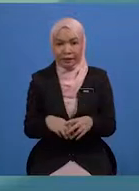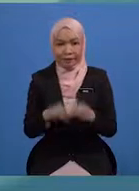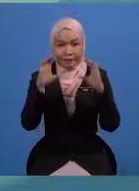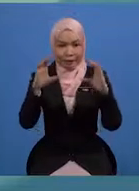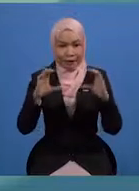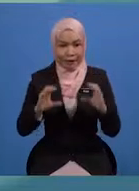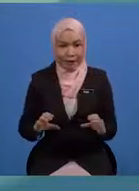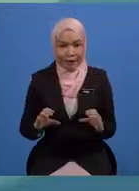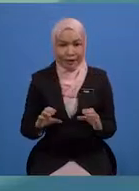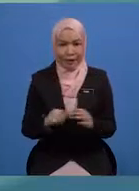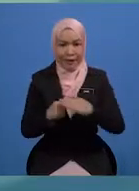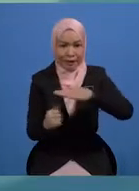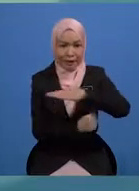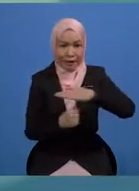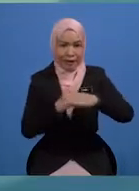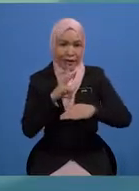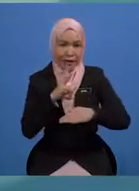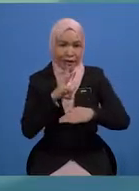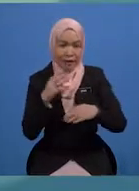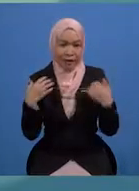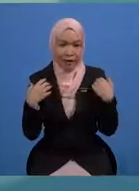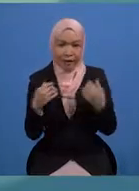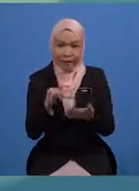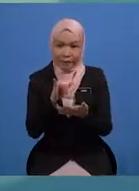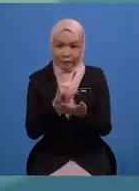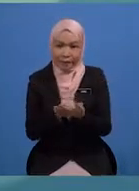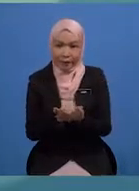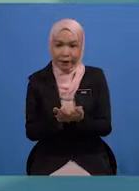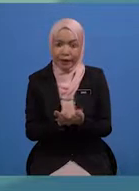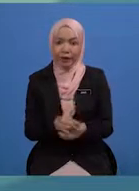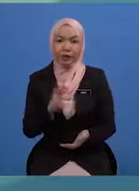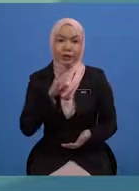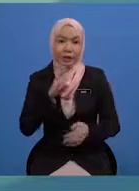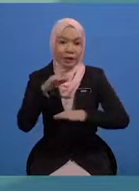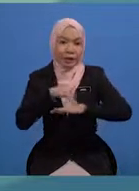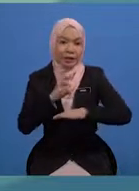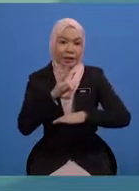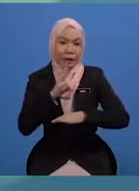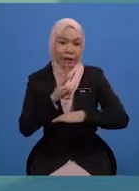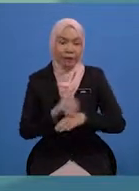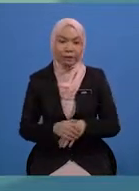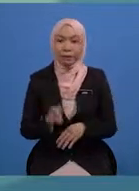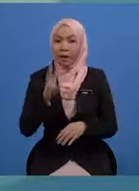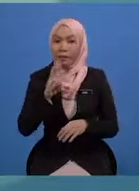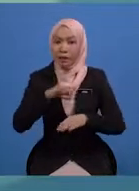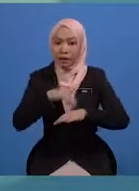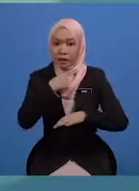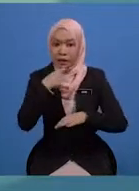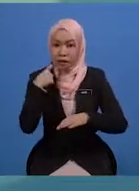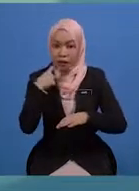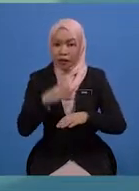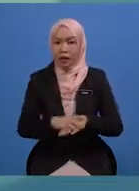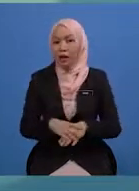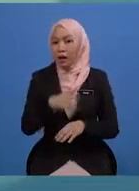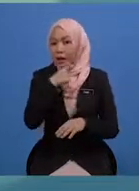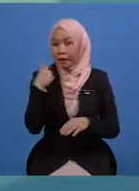iaitu teknik basah atas basah, teknik basah atas kering, teknik kering atas